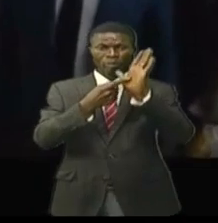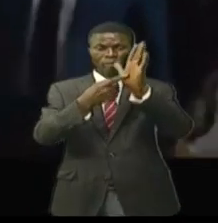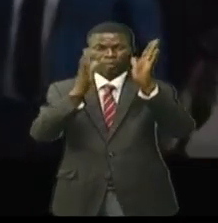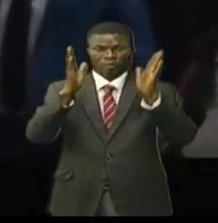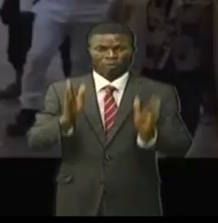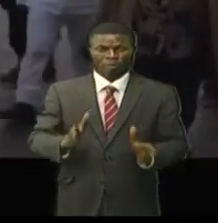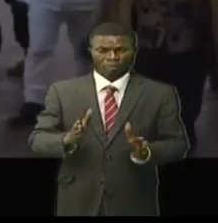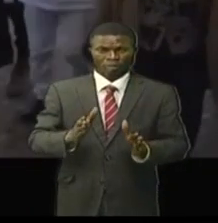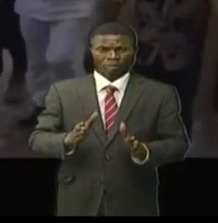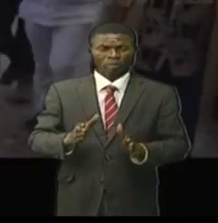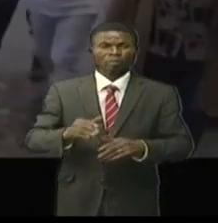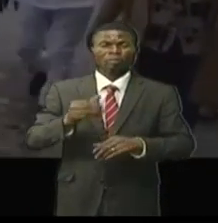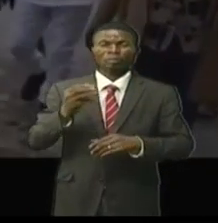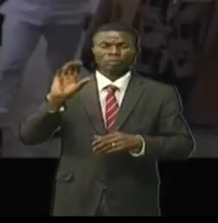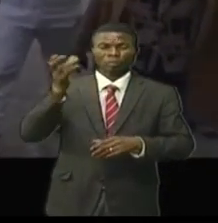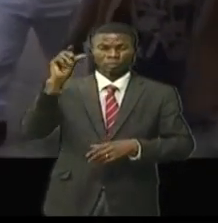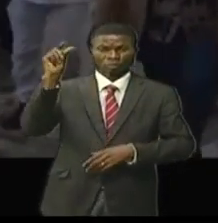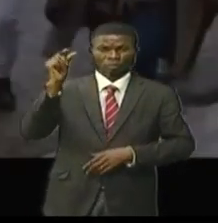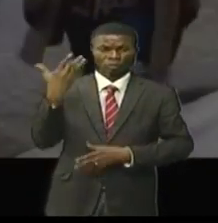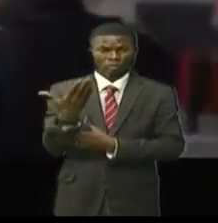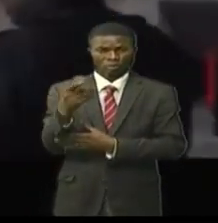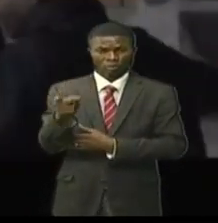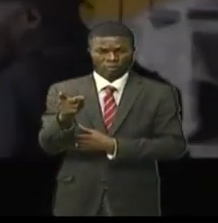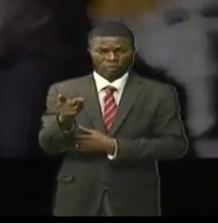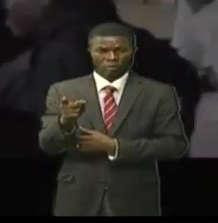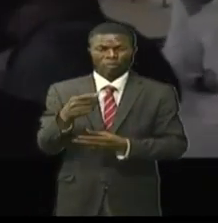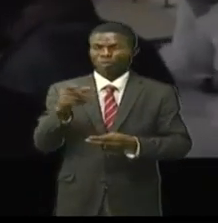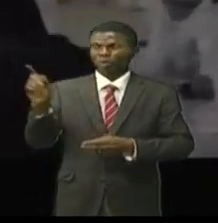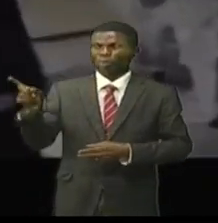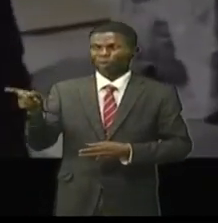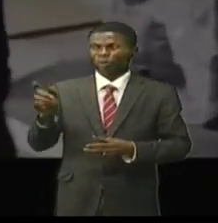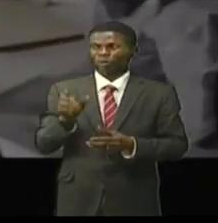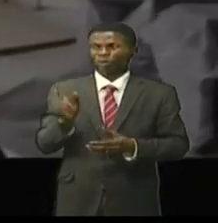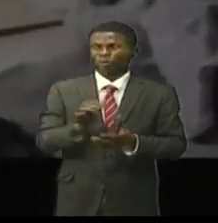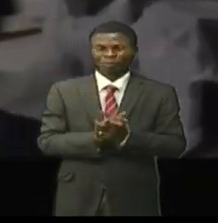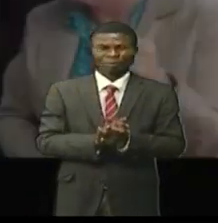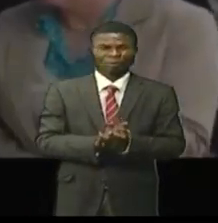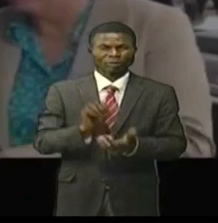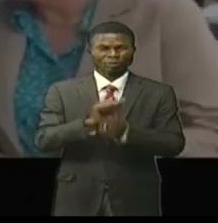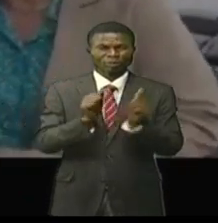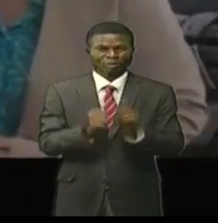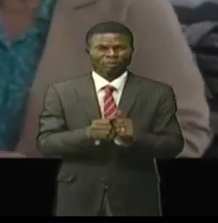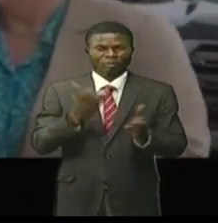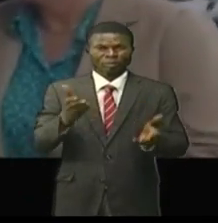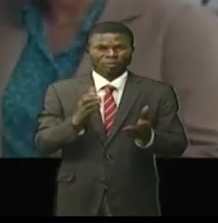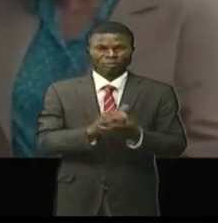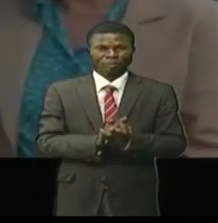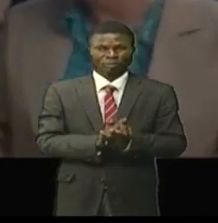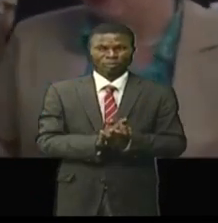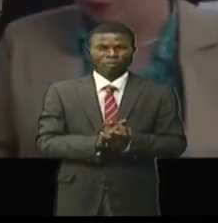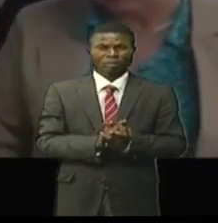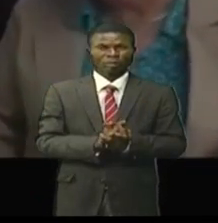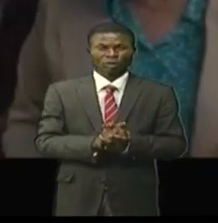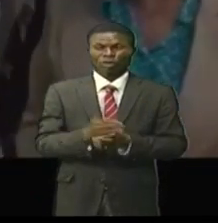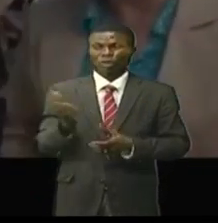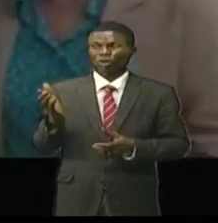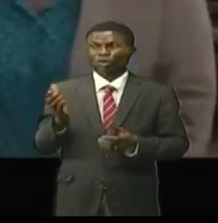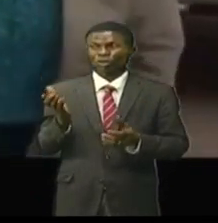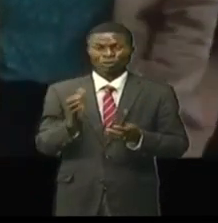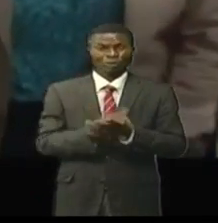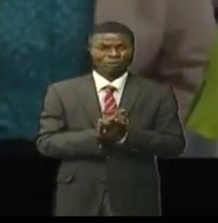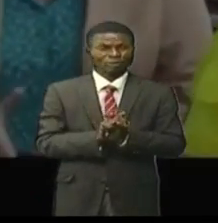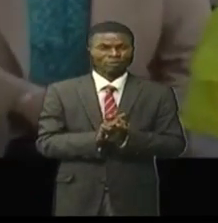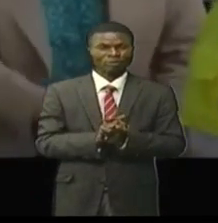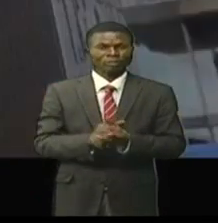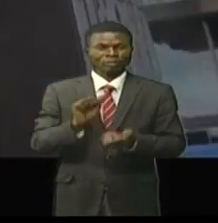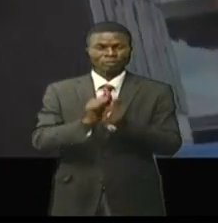des exploitants miniers artisanaux. Les deux personnalités ont ensuite rejoint sur les chantiers de l'aérogare l'équipe de Deoda Kapenda, ministre